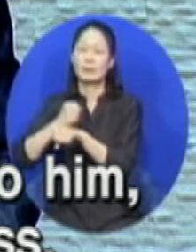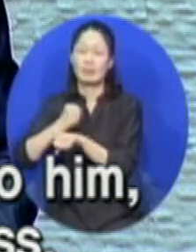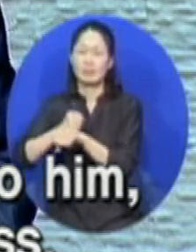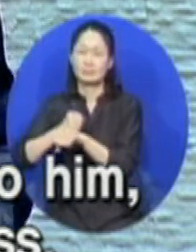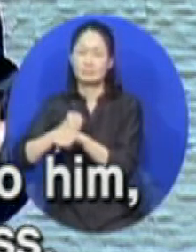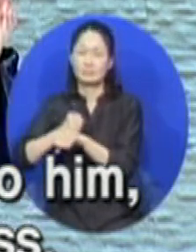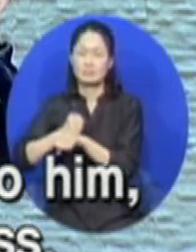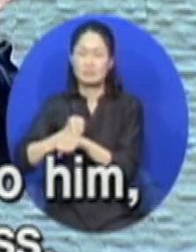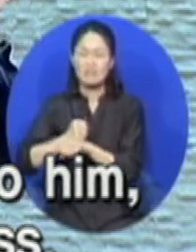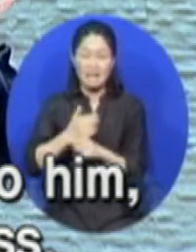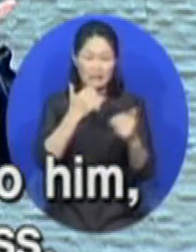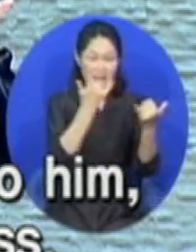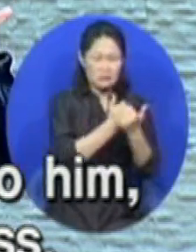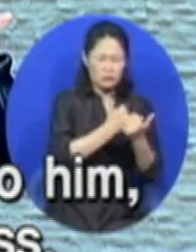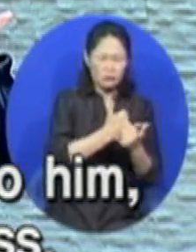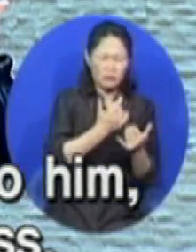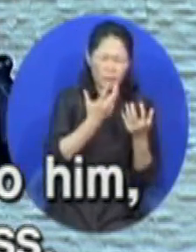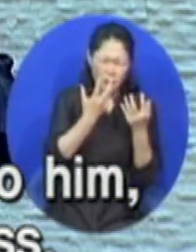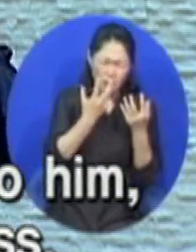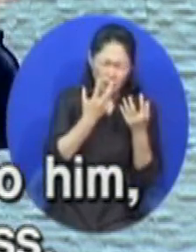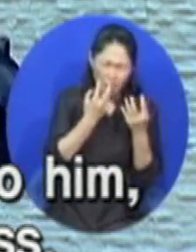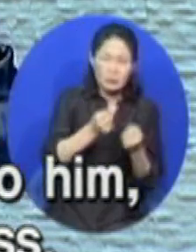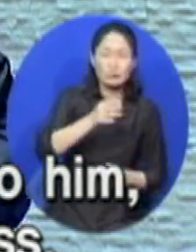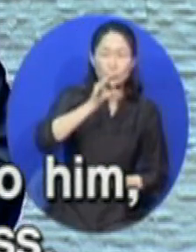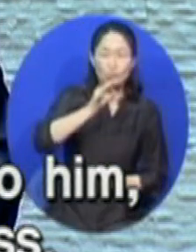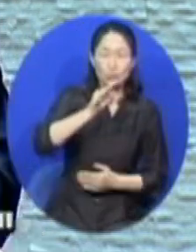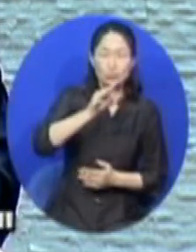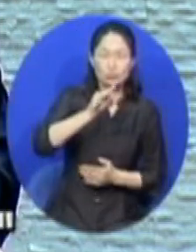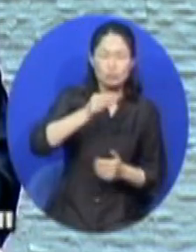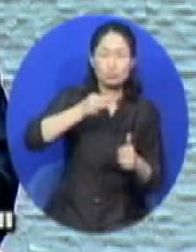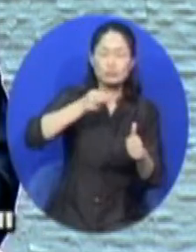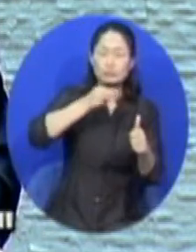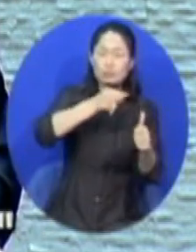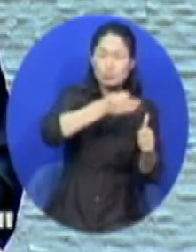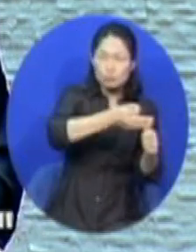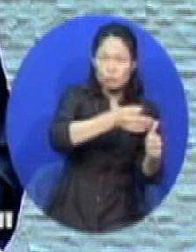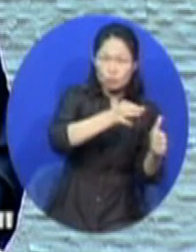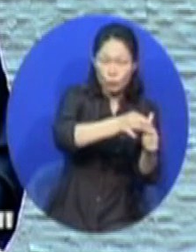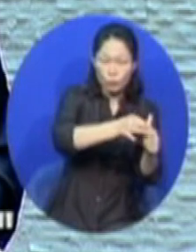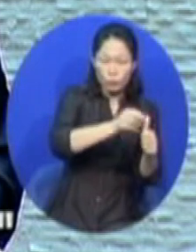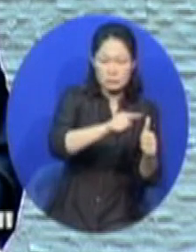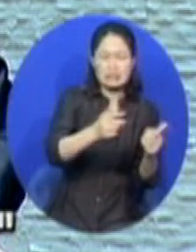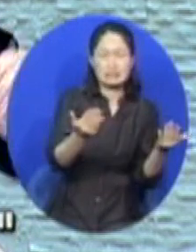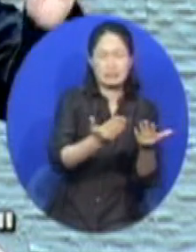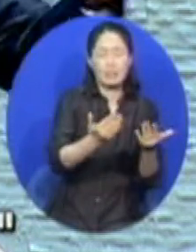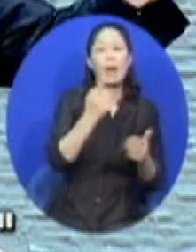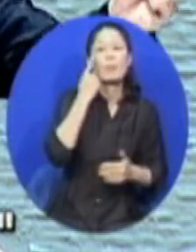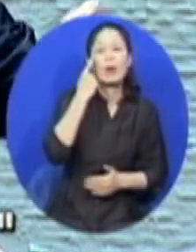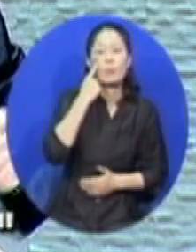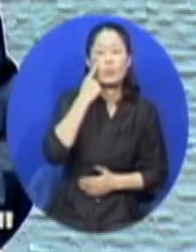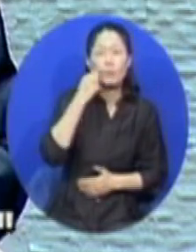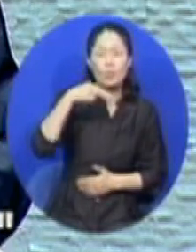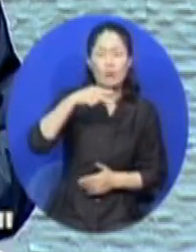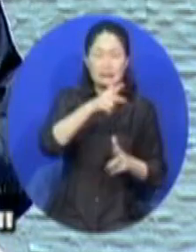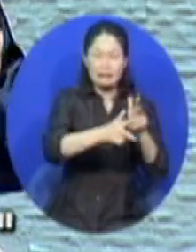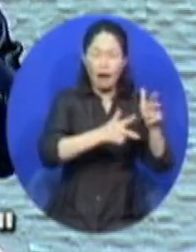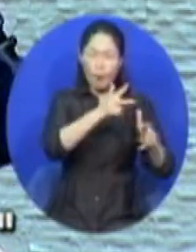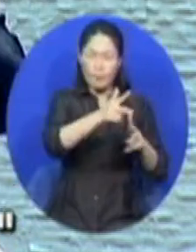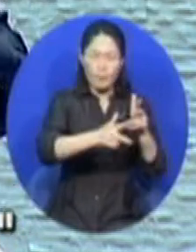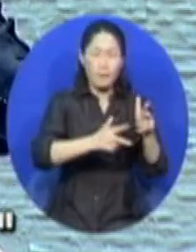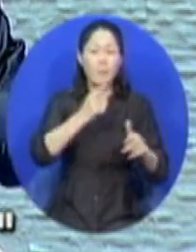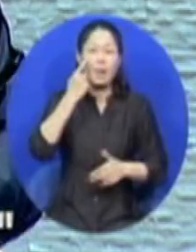진척이 수백만 달러 를 제공하겠다고 하면서 사업 해보라 쓸데없는 그런 일 하지 말고